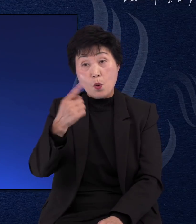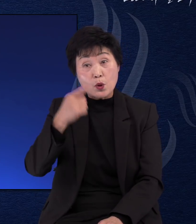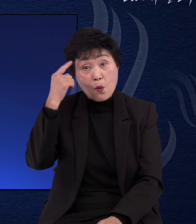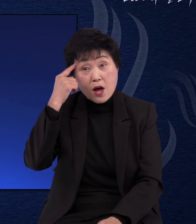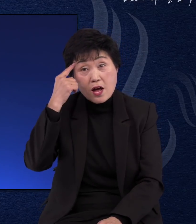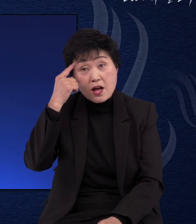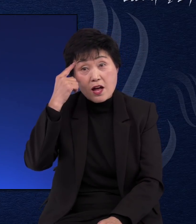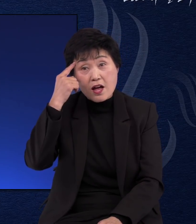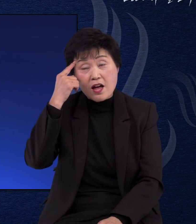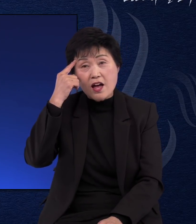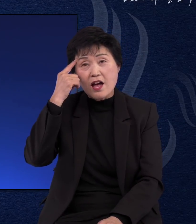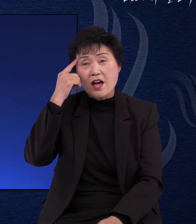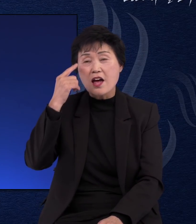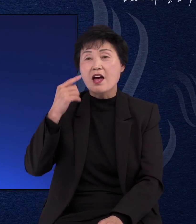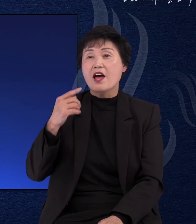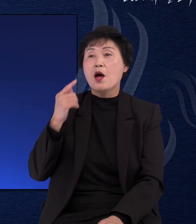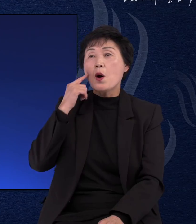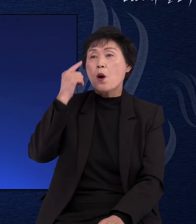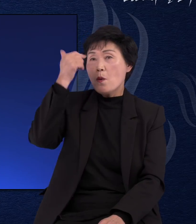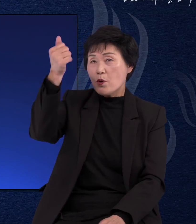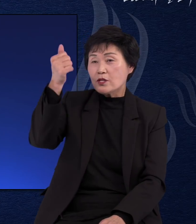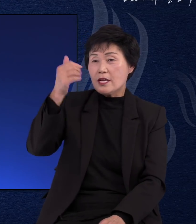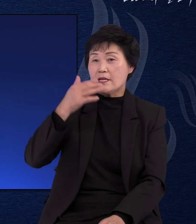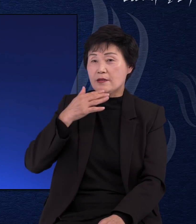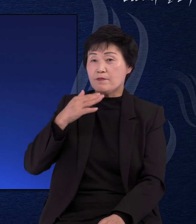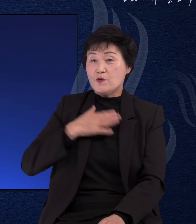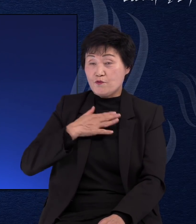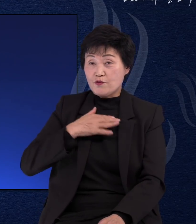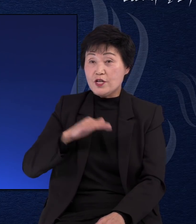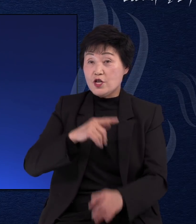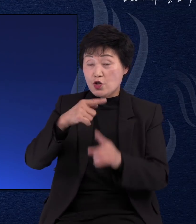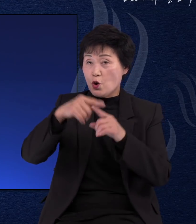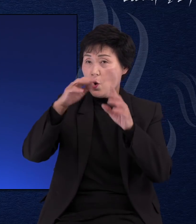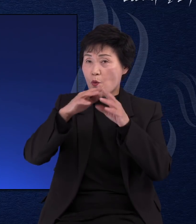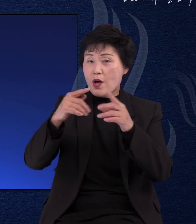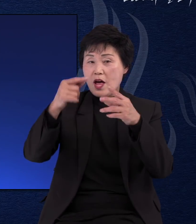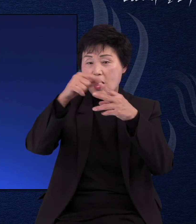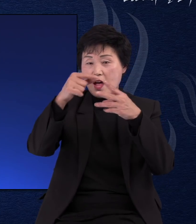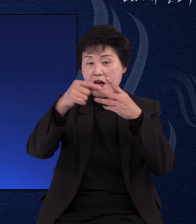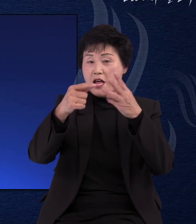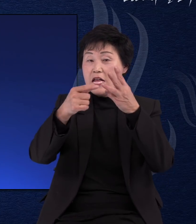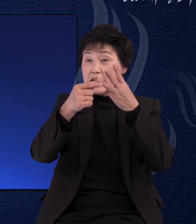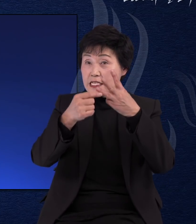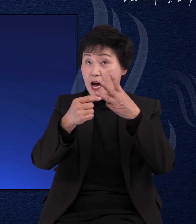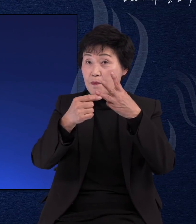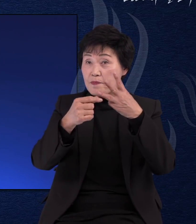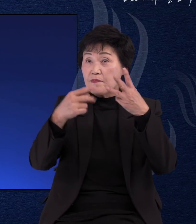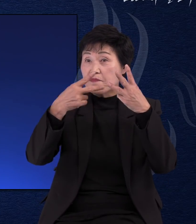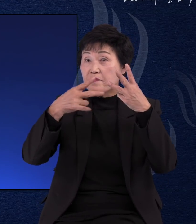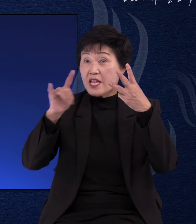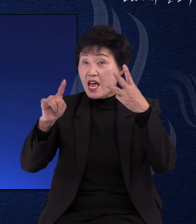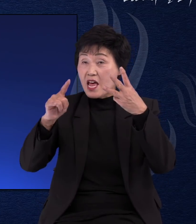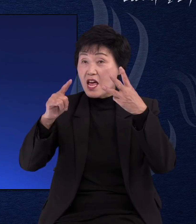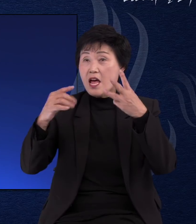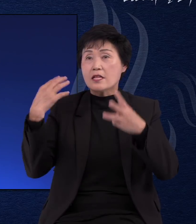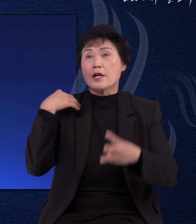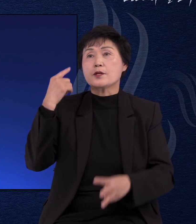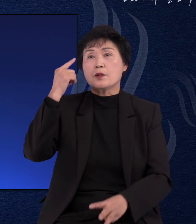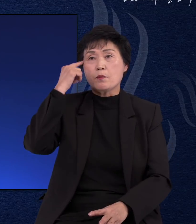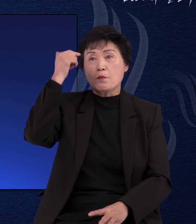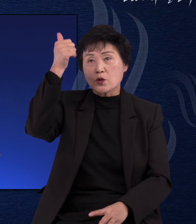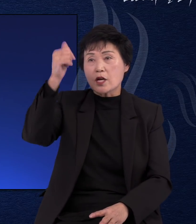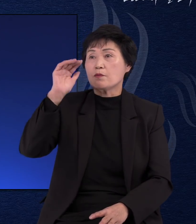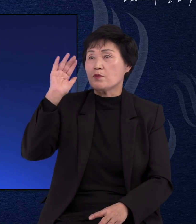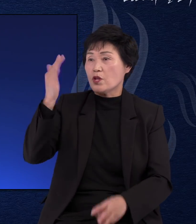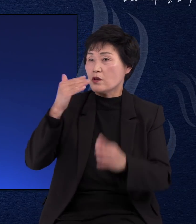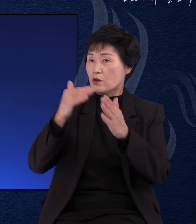저희 교회 3대 목사님 되셨습니다 그래요. 아니 저는 지원한 적도 없고 저는 뭐